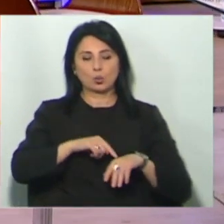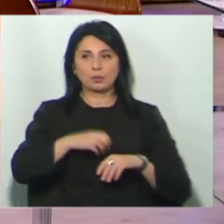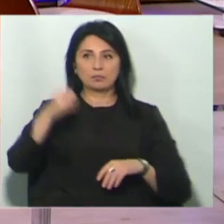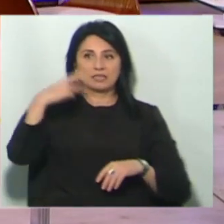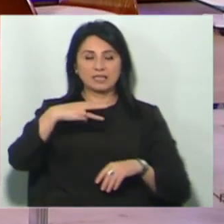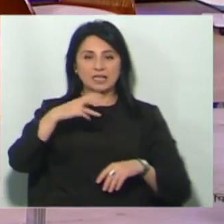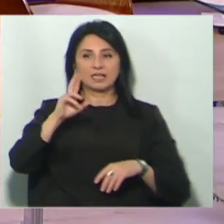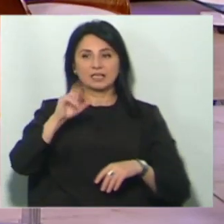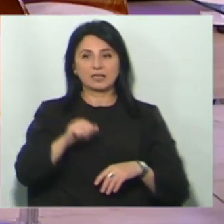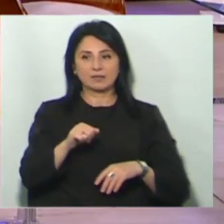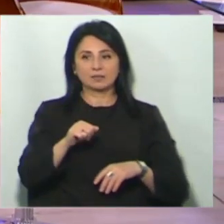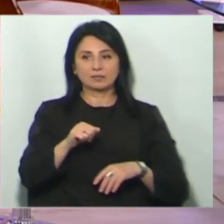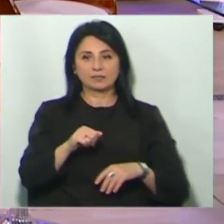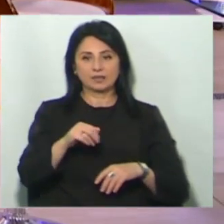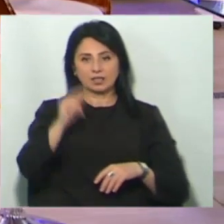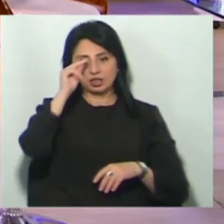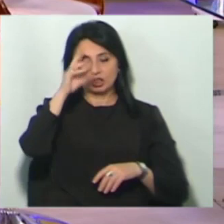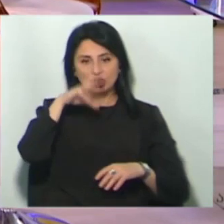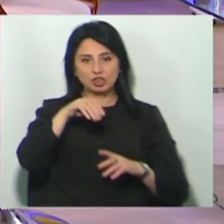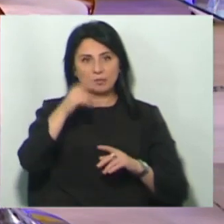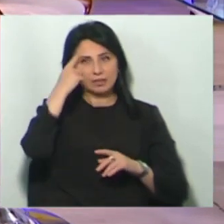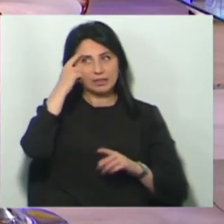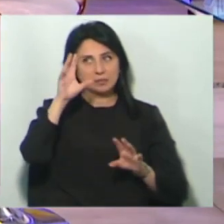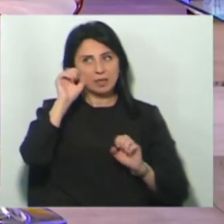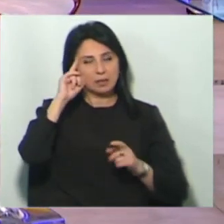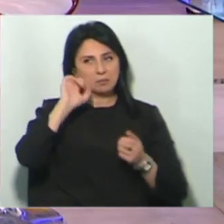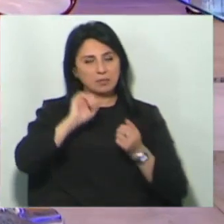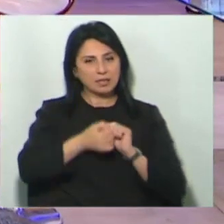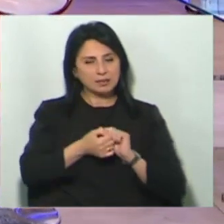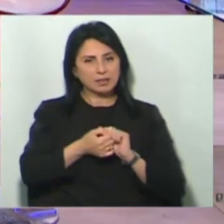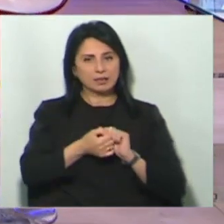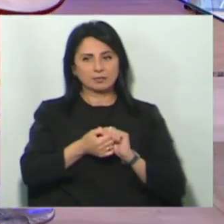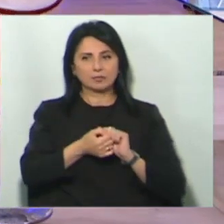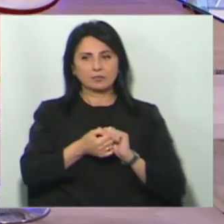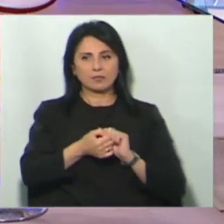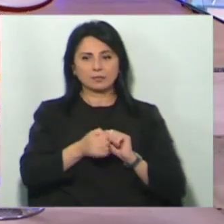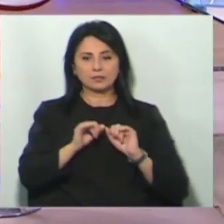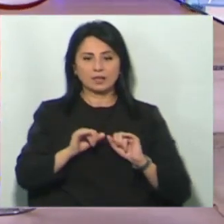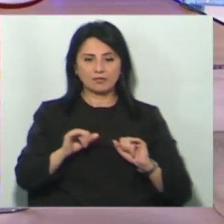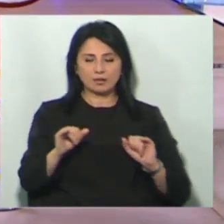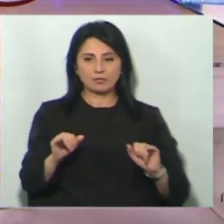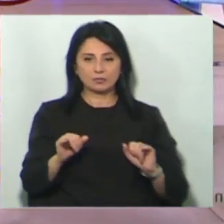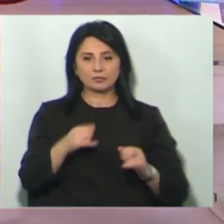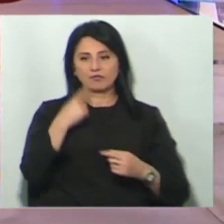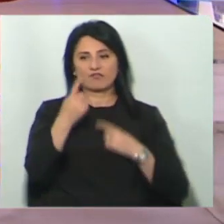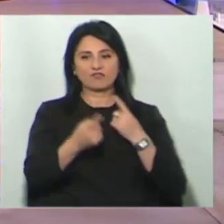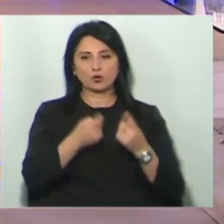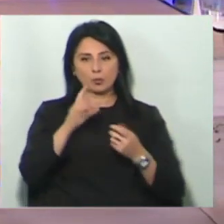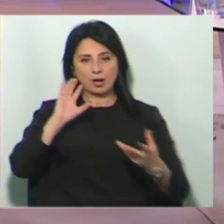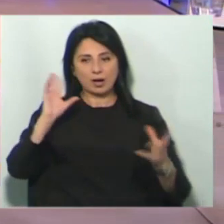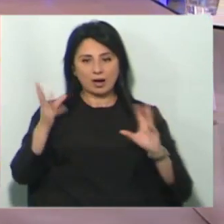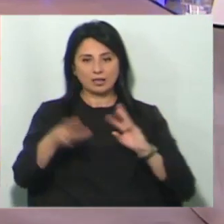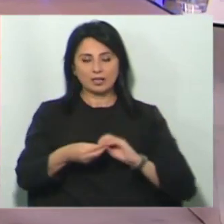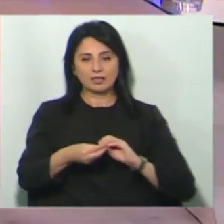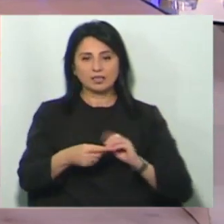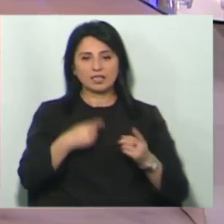მზესთან ექსპოზიციასა და შემეცნების უნართან ერთად მეხსიერების განვითარების, ინფორმაციის